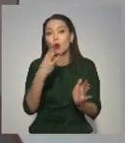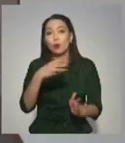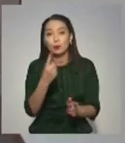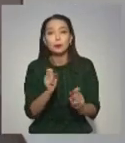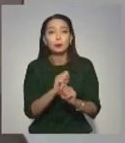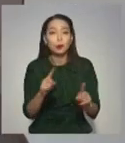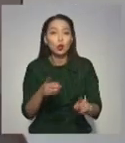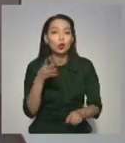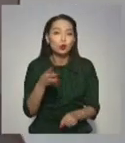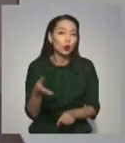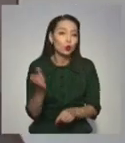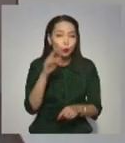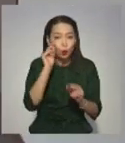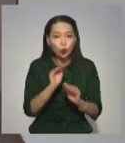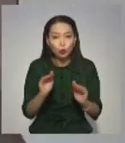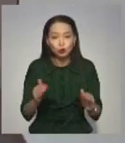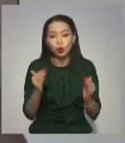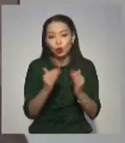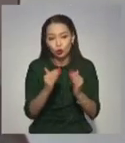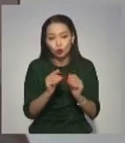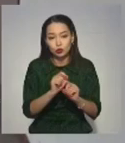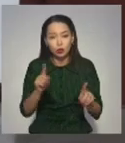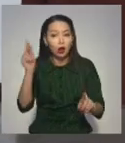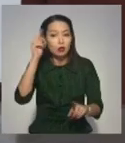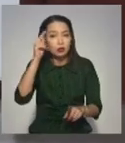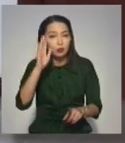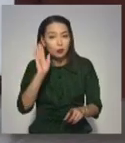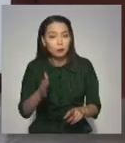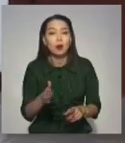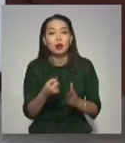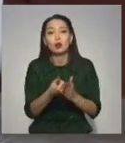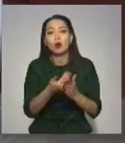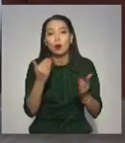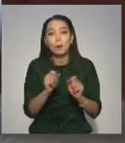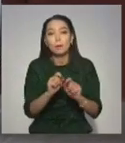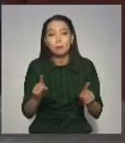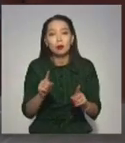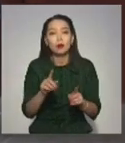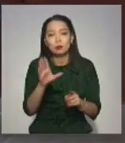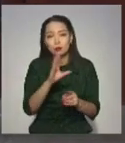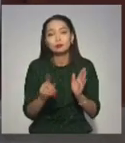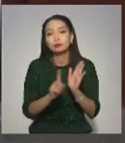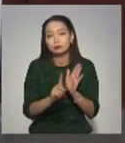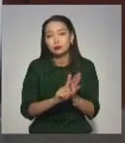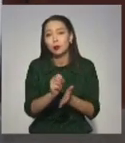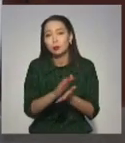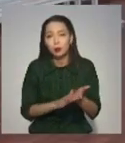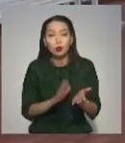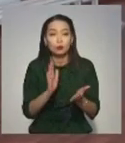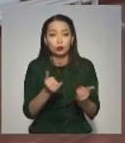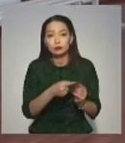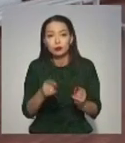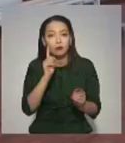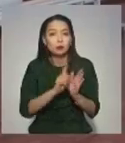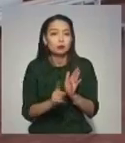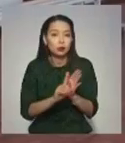31-шы мектептердің 4000-ға тарта оқушысы үйде білім алады. Оған дейін оқушылары мектепте дәстүрлі түрде оқи береді. Қазір аталған мектептер